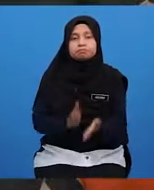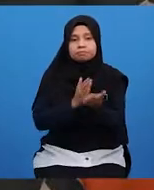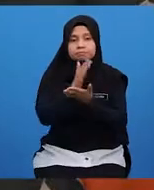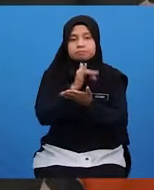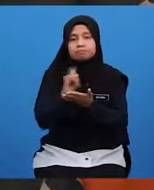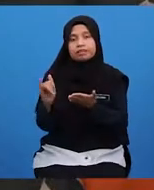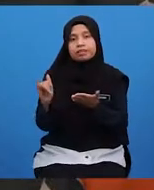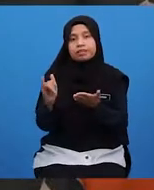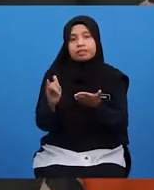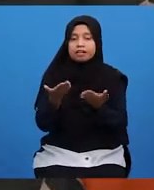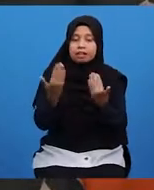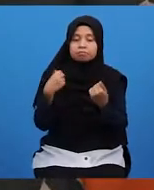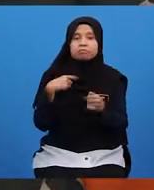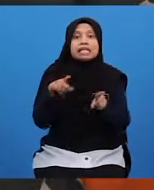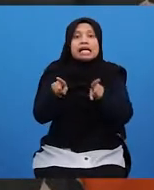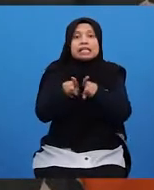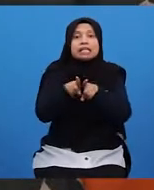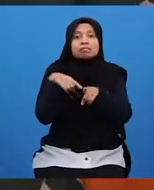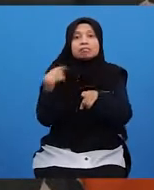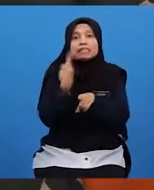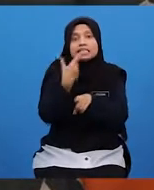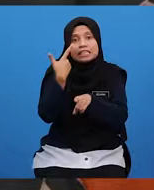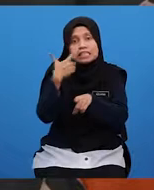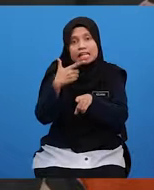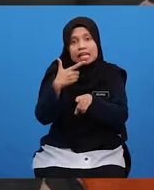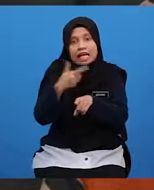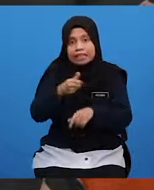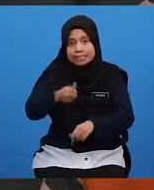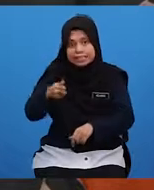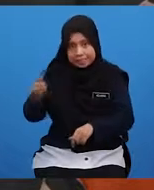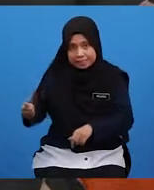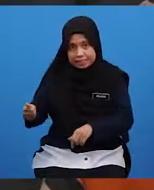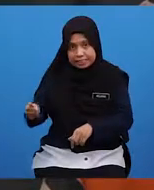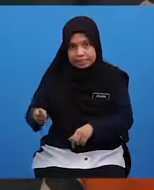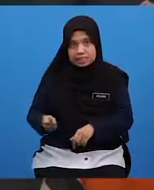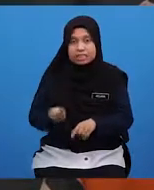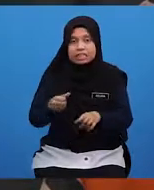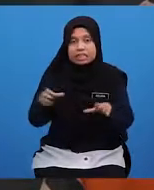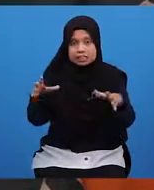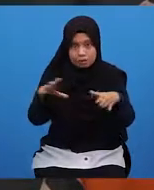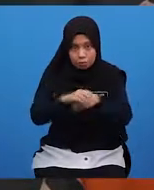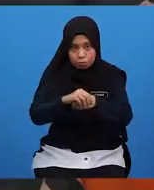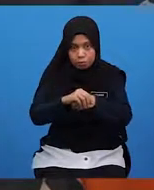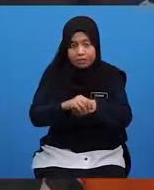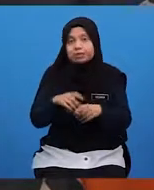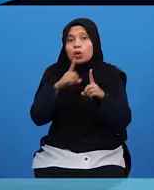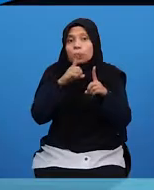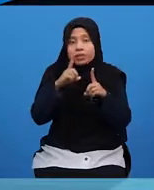Seterusnya, mari sama-sama kita lihat perkakas dan peralatan sebatian lilin batik terap.